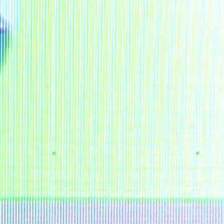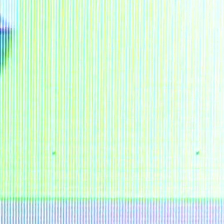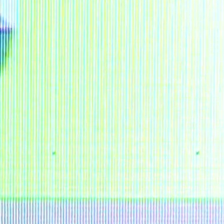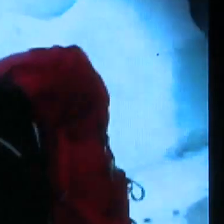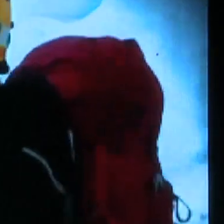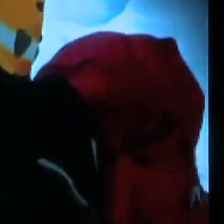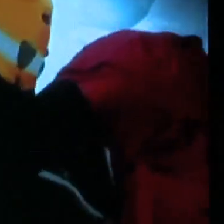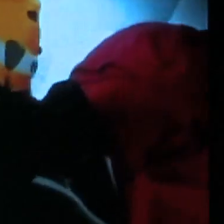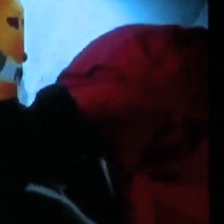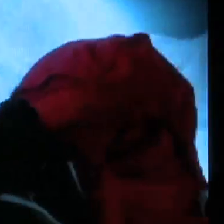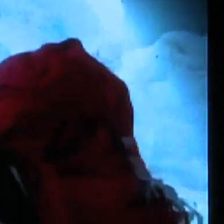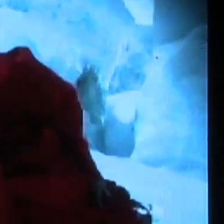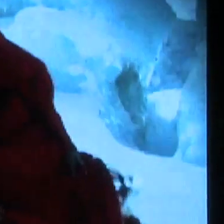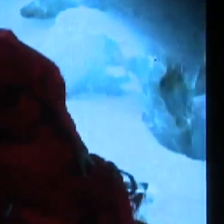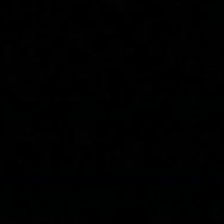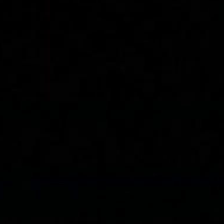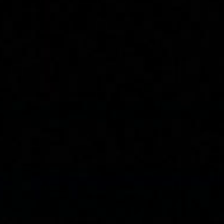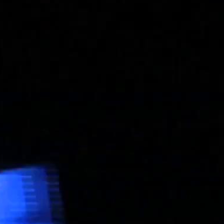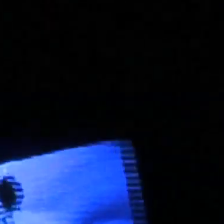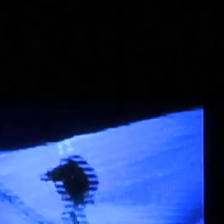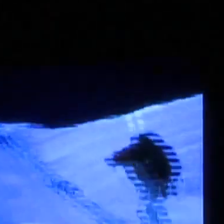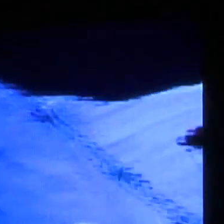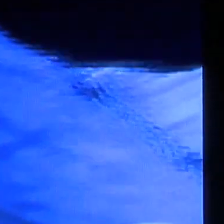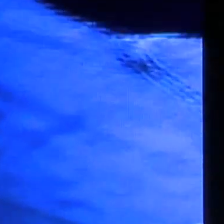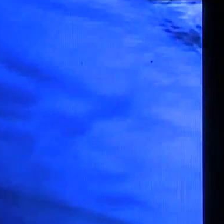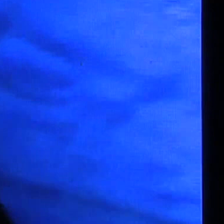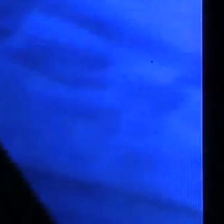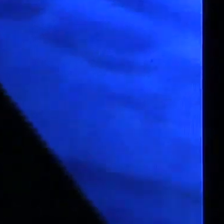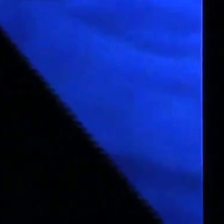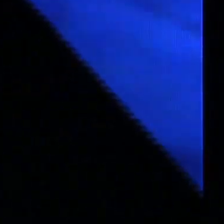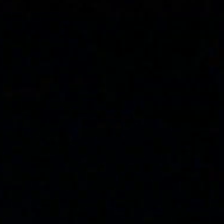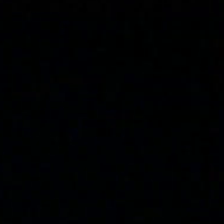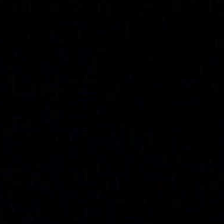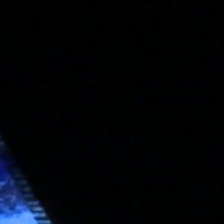शायद अपने घर के एक कमरे तक, एक बेड तक मैं सीमित रहती।